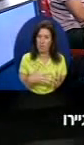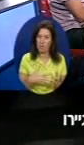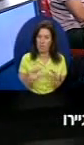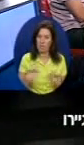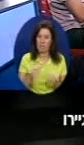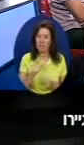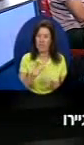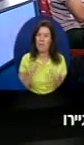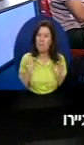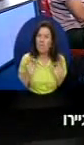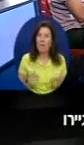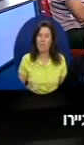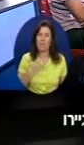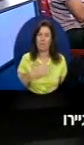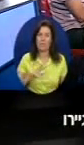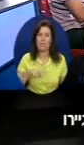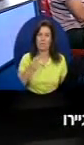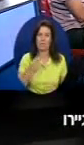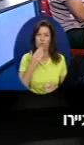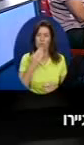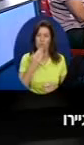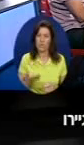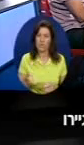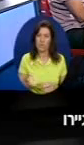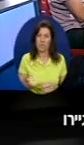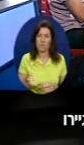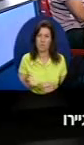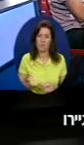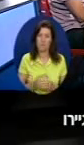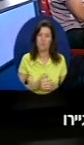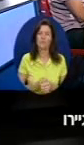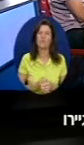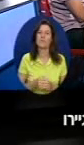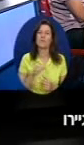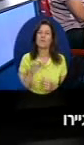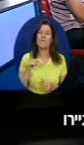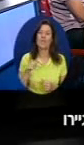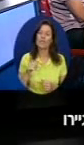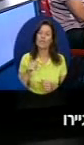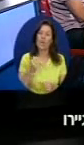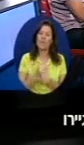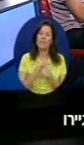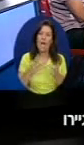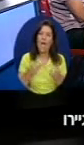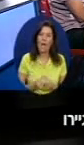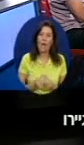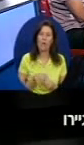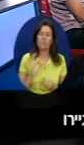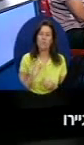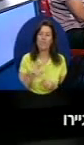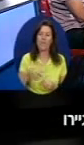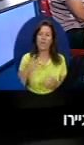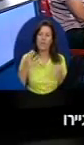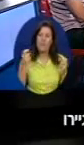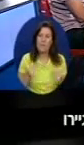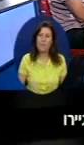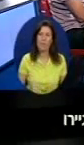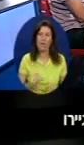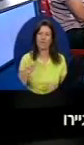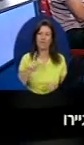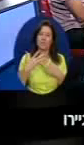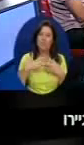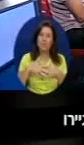ובתמים להיות יהודי כדי שתיכנס, ולכן היא מחמירה איתך, כדי להיות בטוחה שמי שנכנס אל קרבה הוא